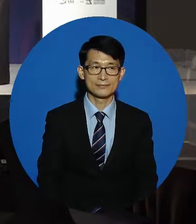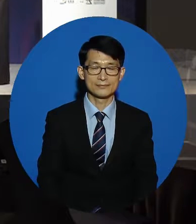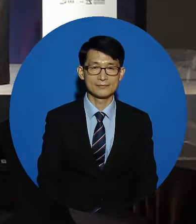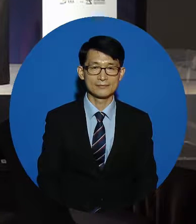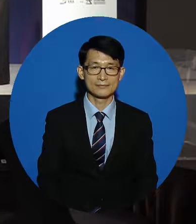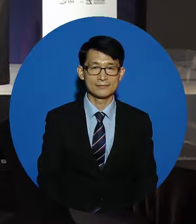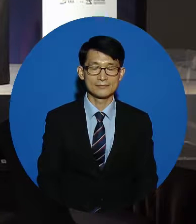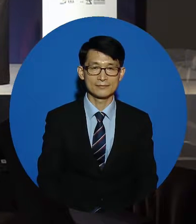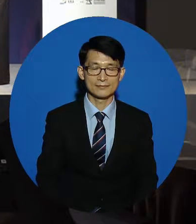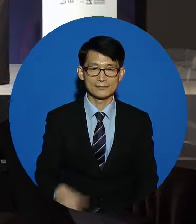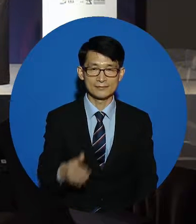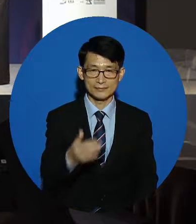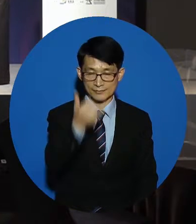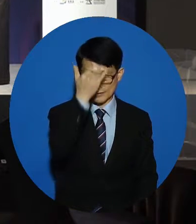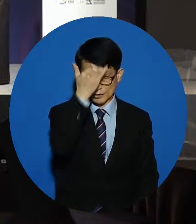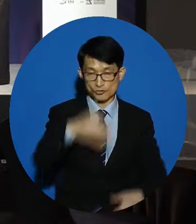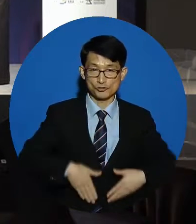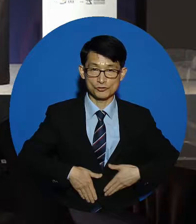네,